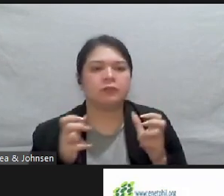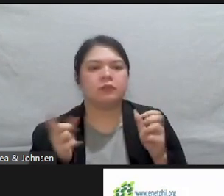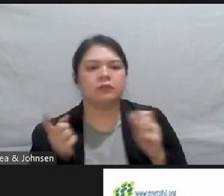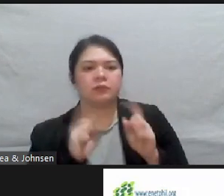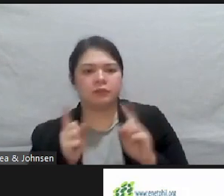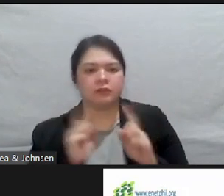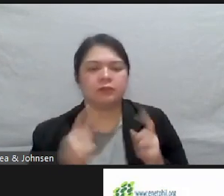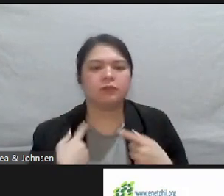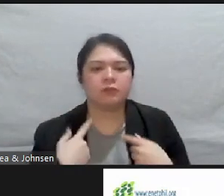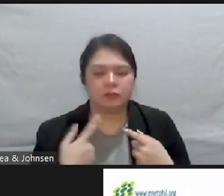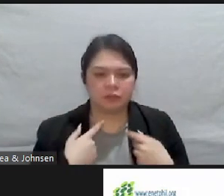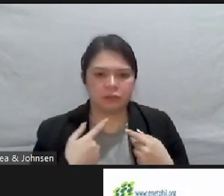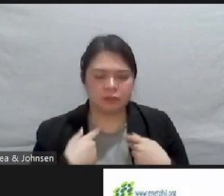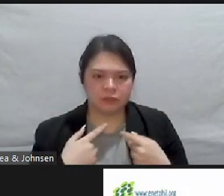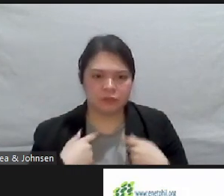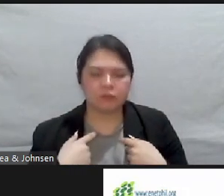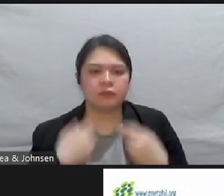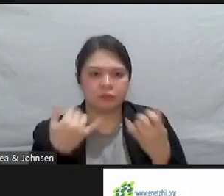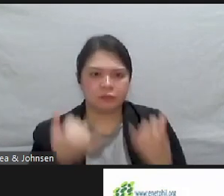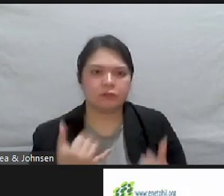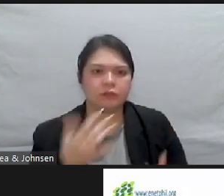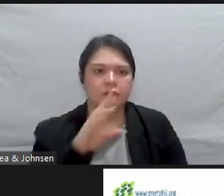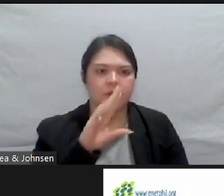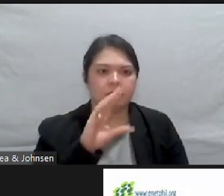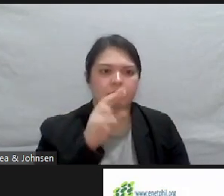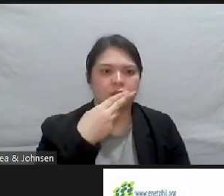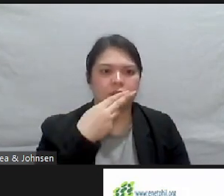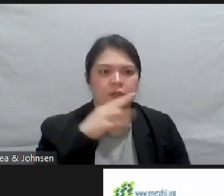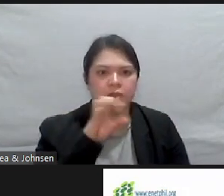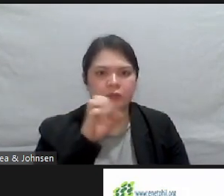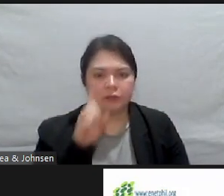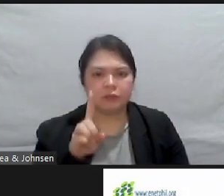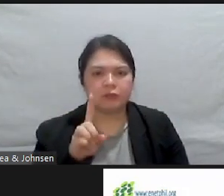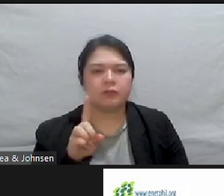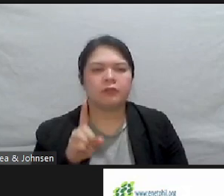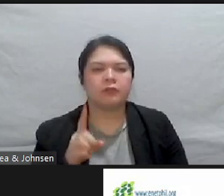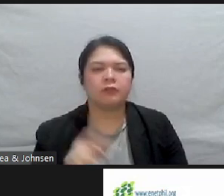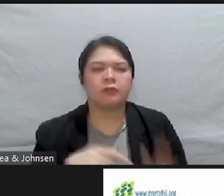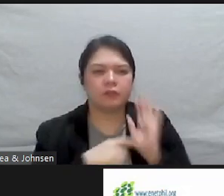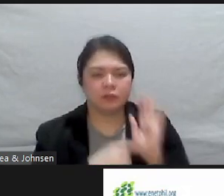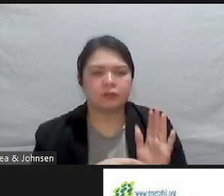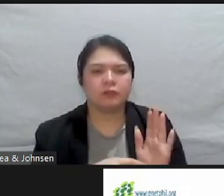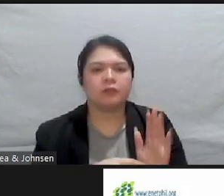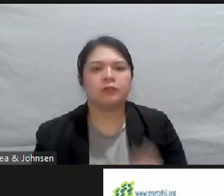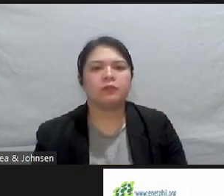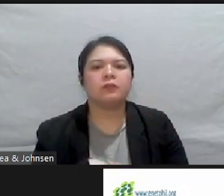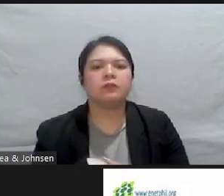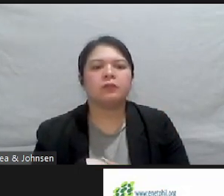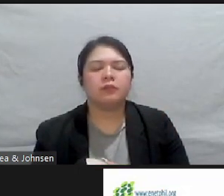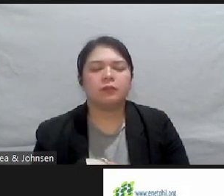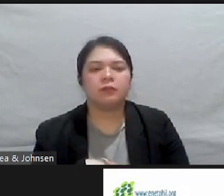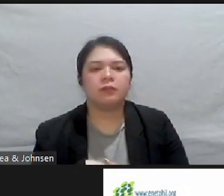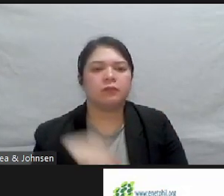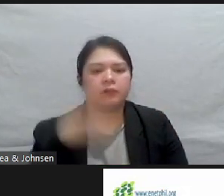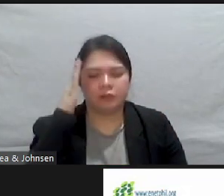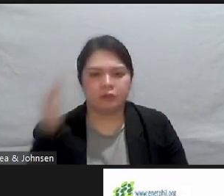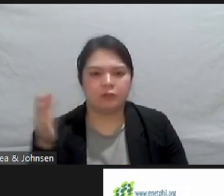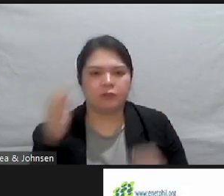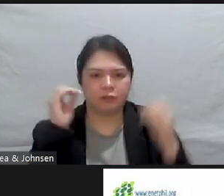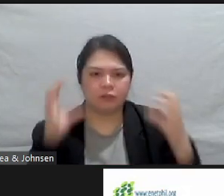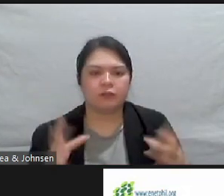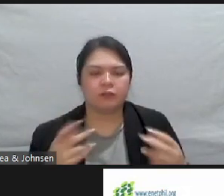conversation. Ma'am Chet, Michin, papakita ko lang po sila at mga future teachers po ito.